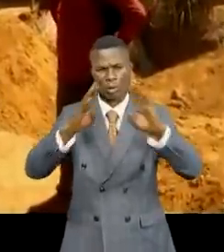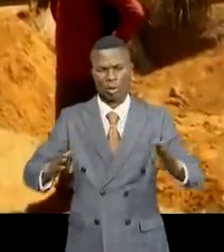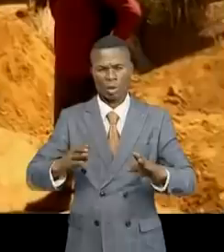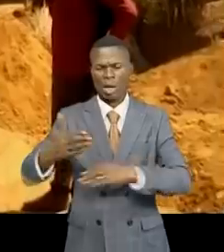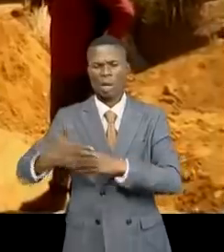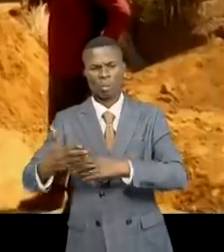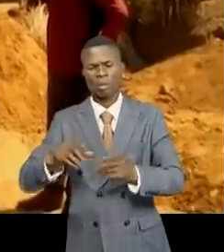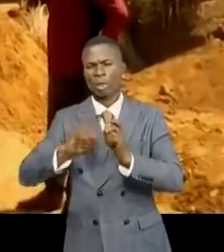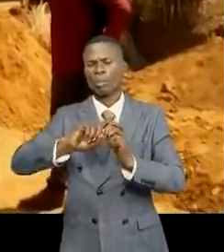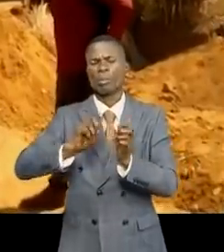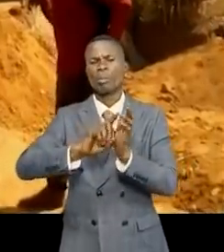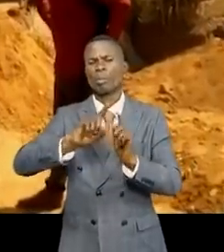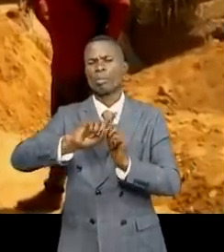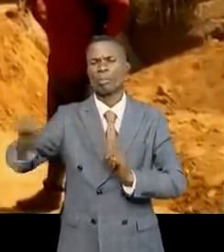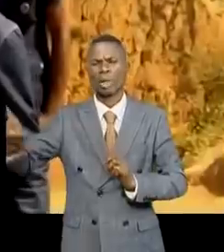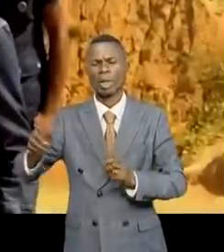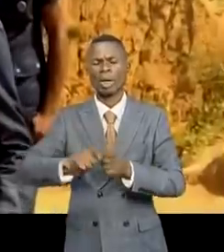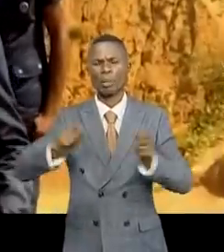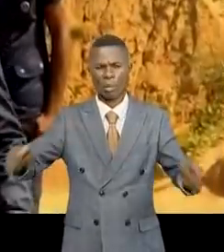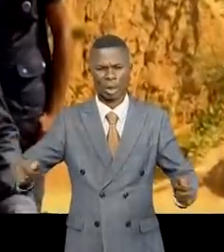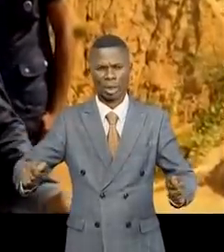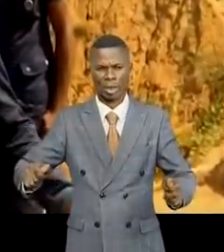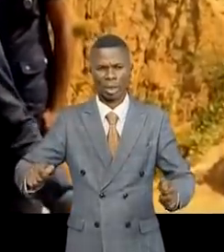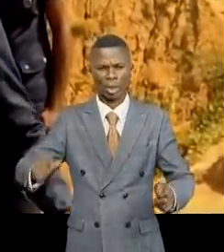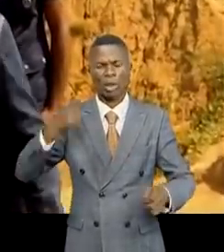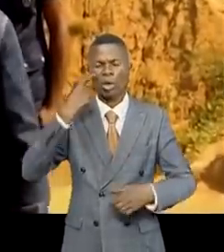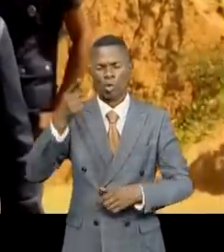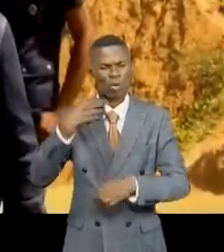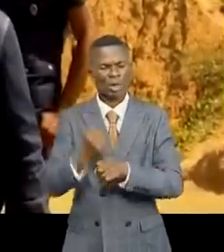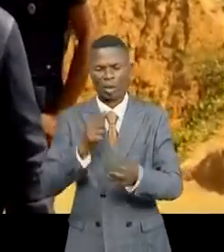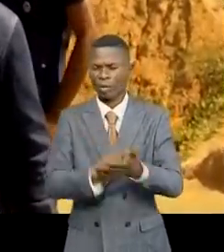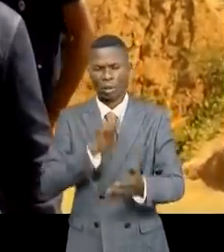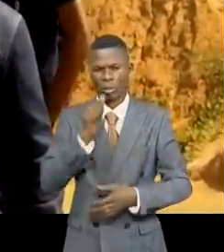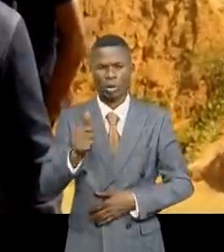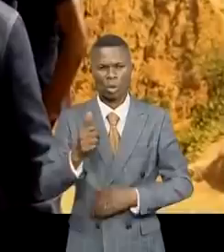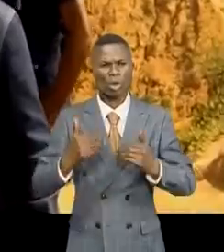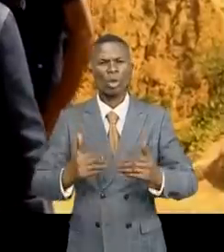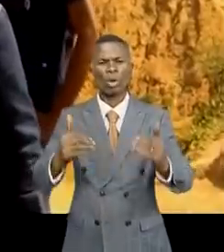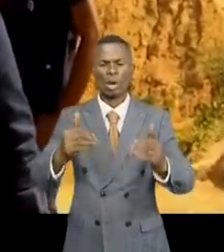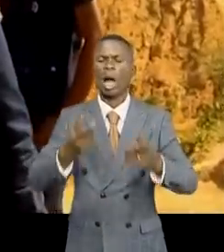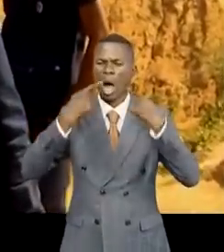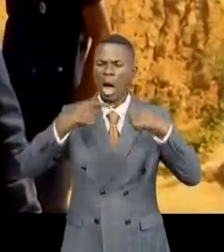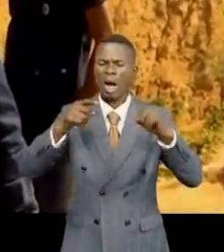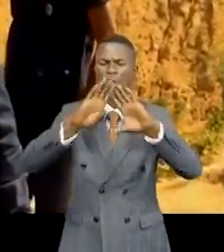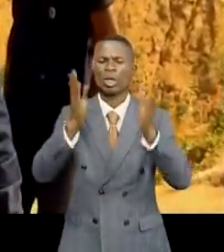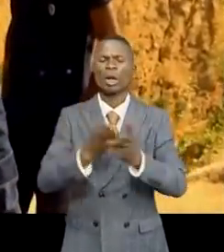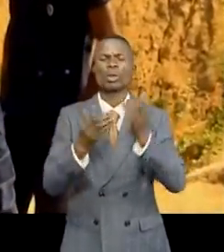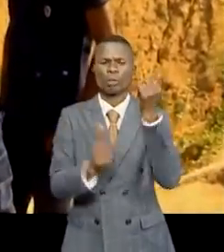mètres, où l'on peut trouver des travaux de Saint-Jean. Je continue à rappeler à la